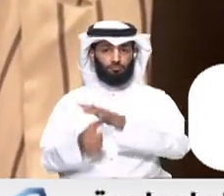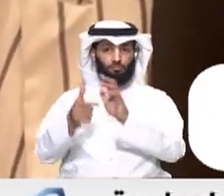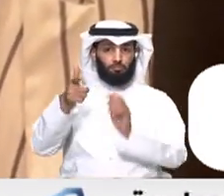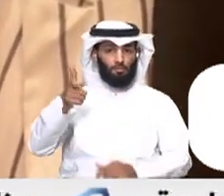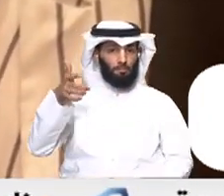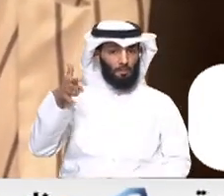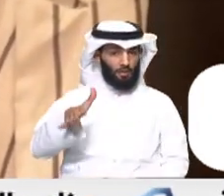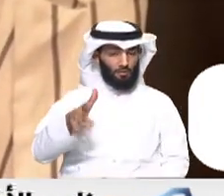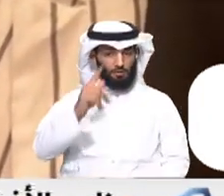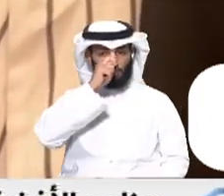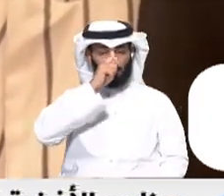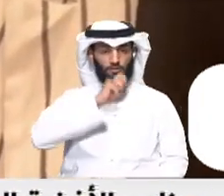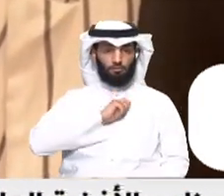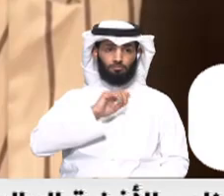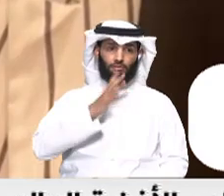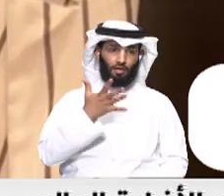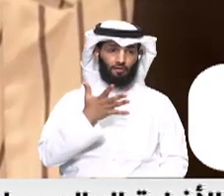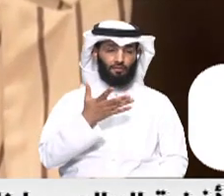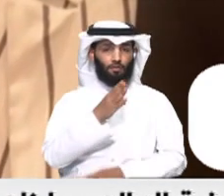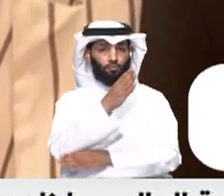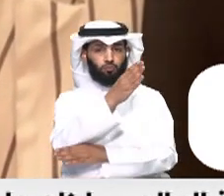صاروخية باليستية.